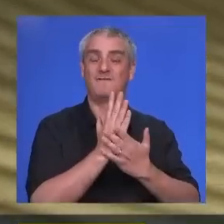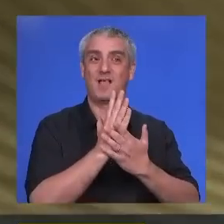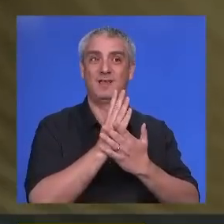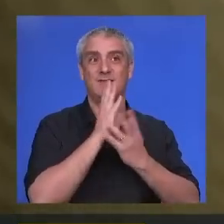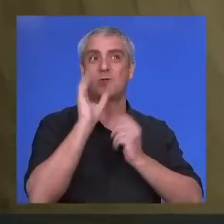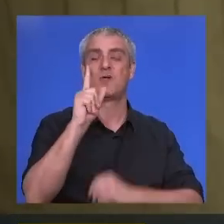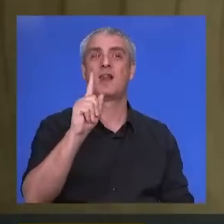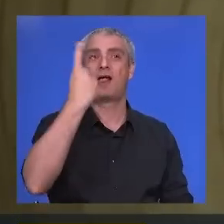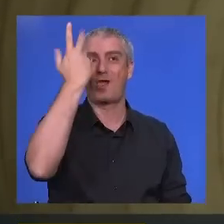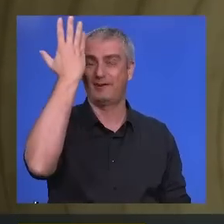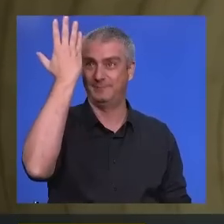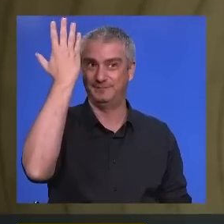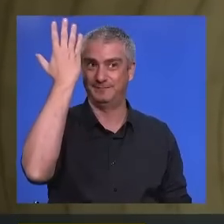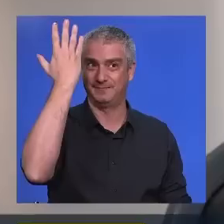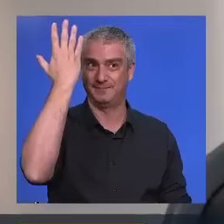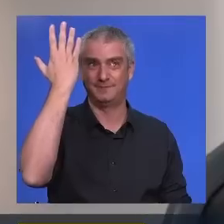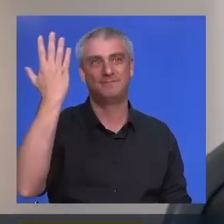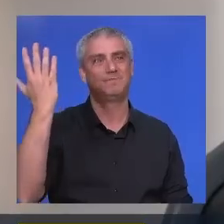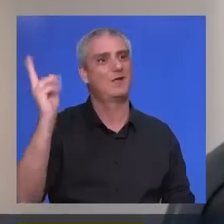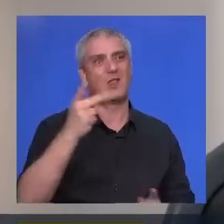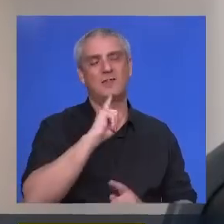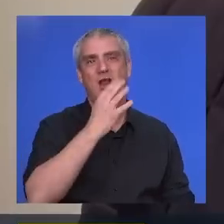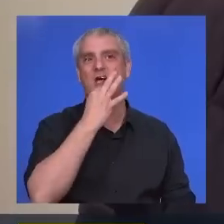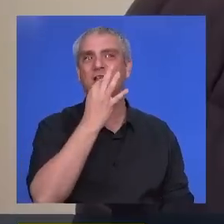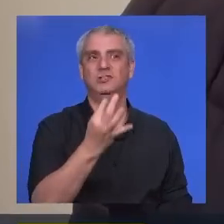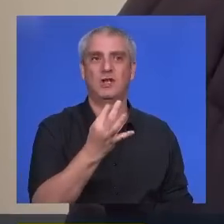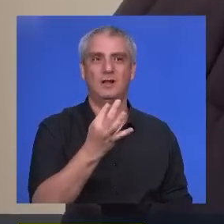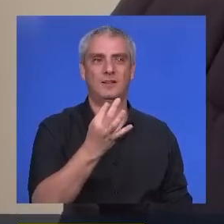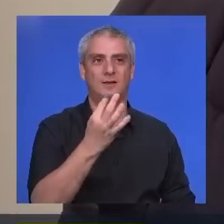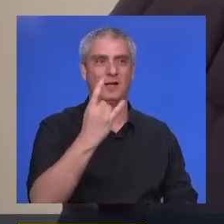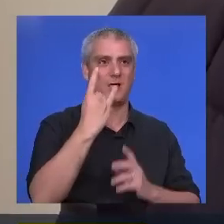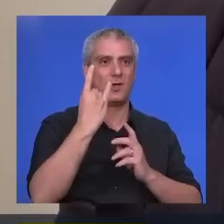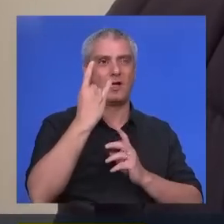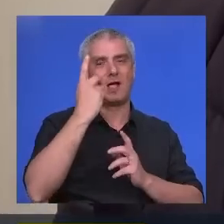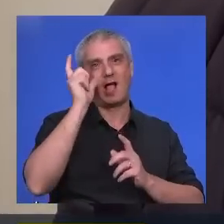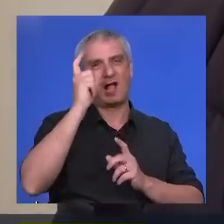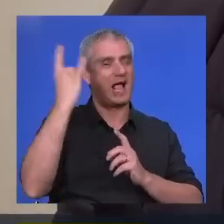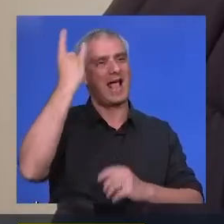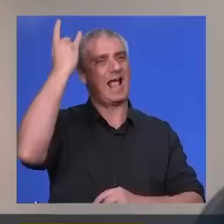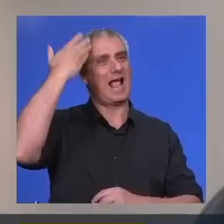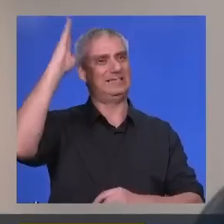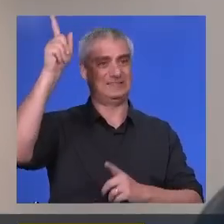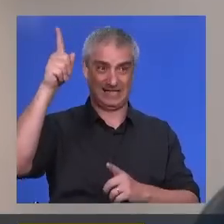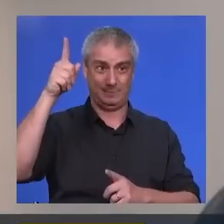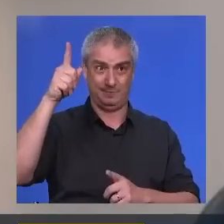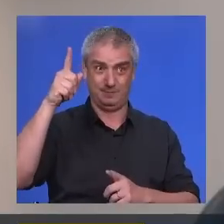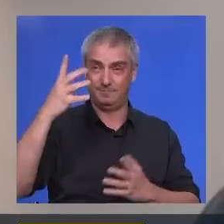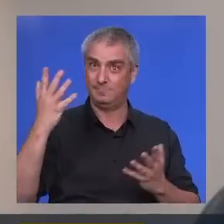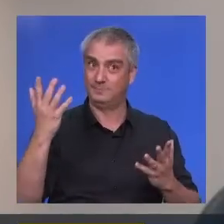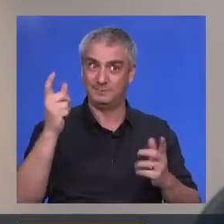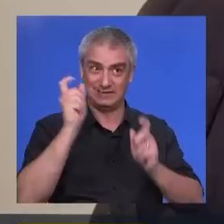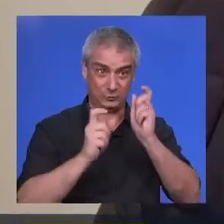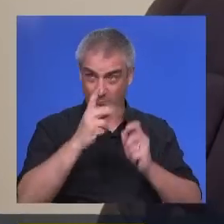עסקינן, לא יכולתי שלא לשאול. Extraterrestrials, this is how they call it, beings. Have you seen